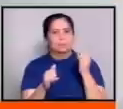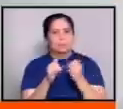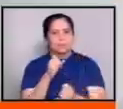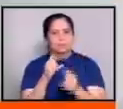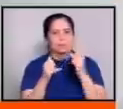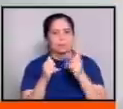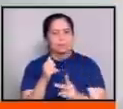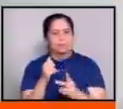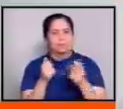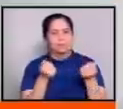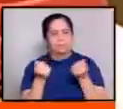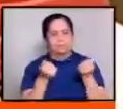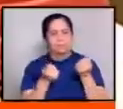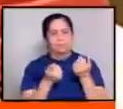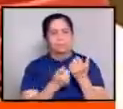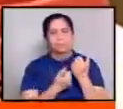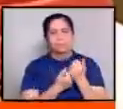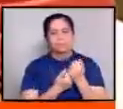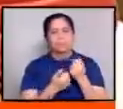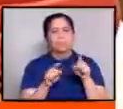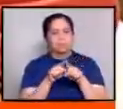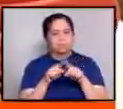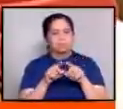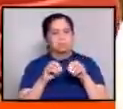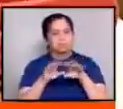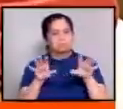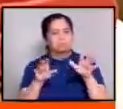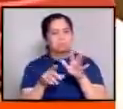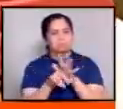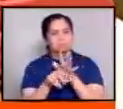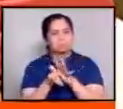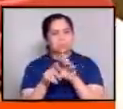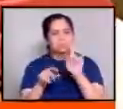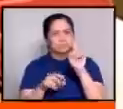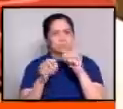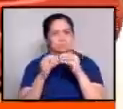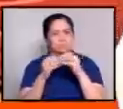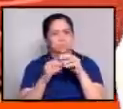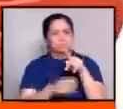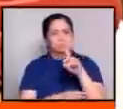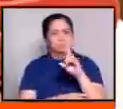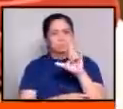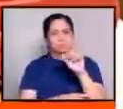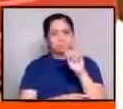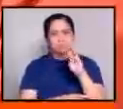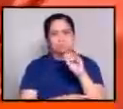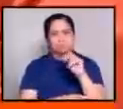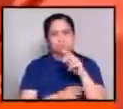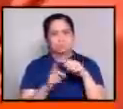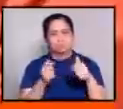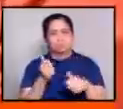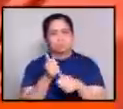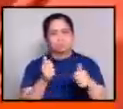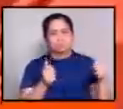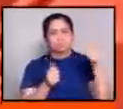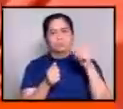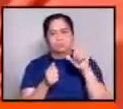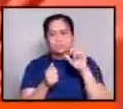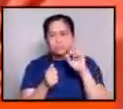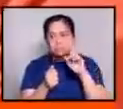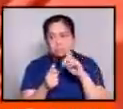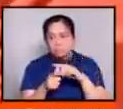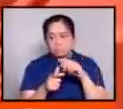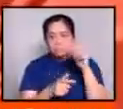half administrasyon. Matunog ding kandidato sa pagka-speaker ang isa pang taga-PDP-Laban na si Deputy Majority Leader